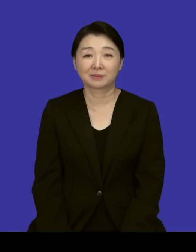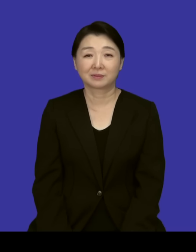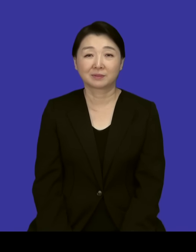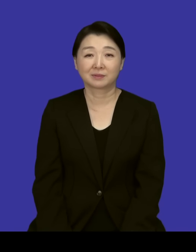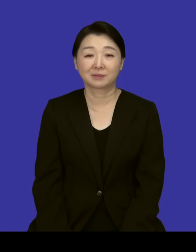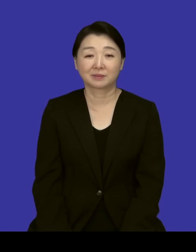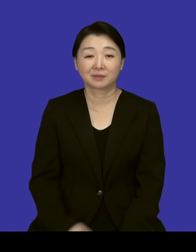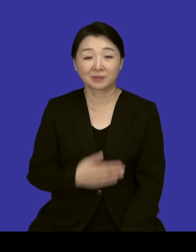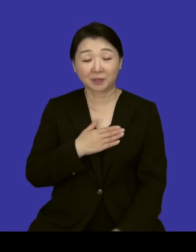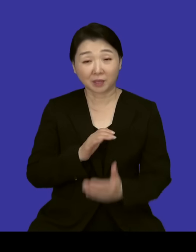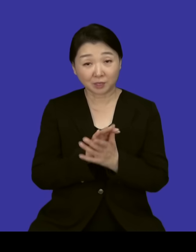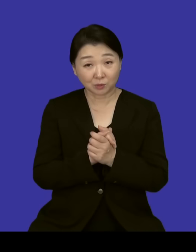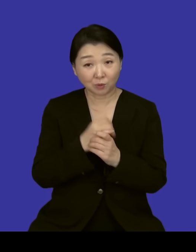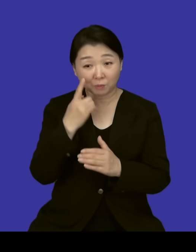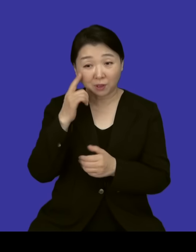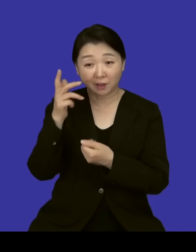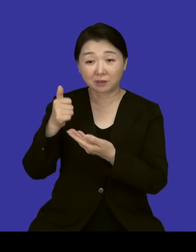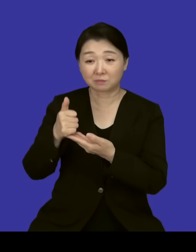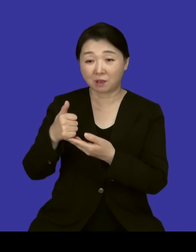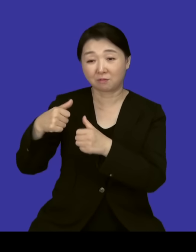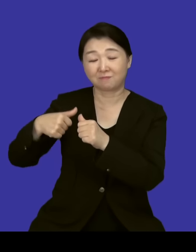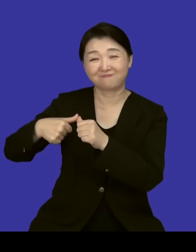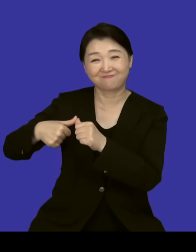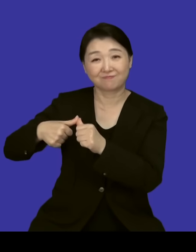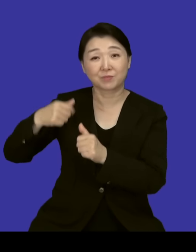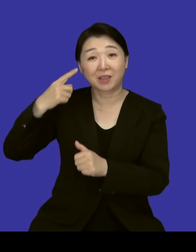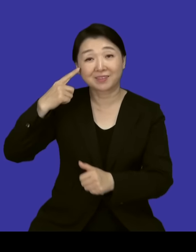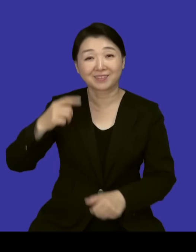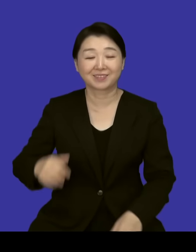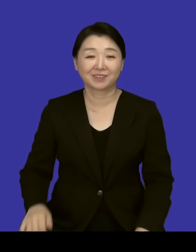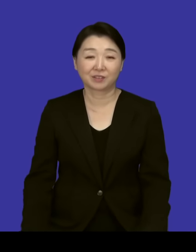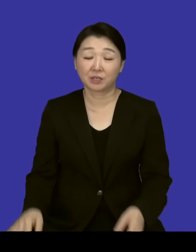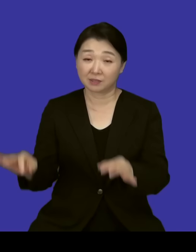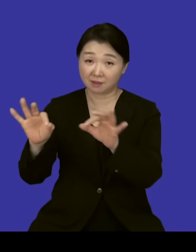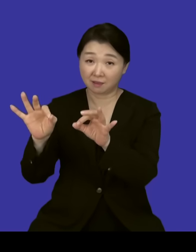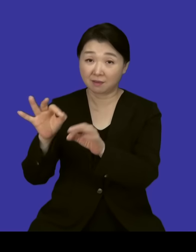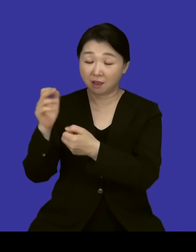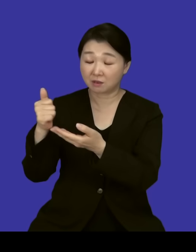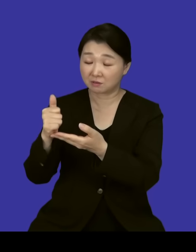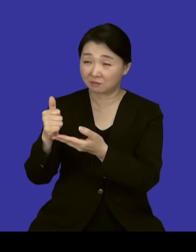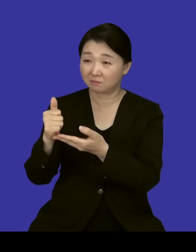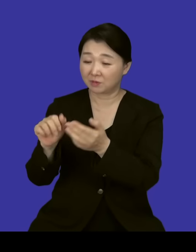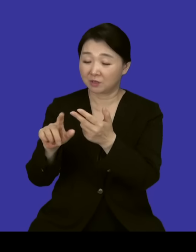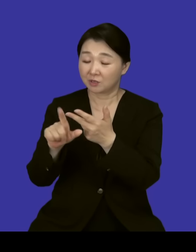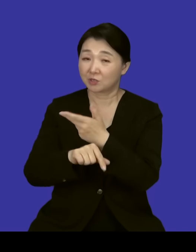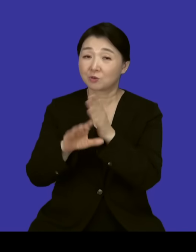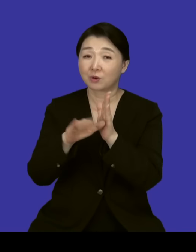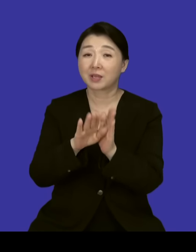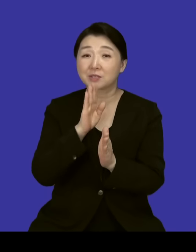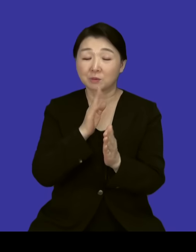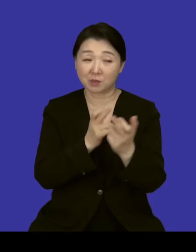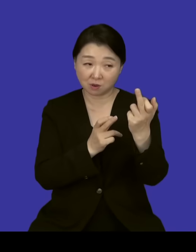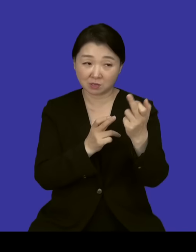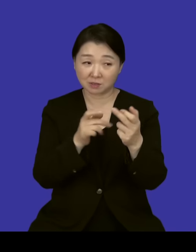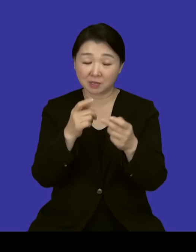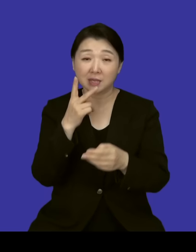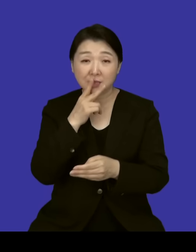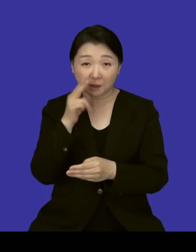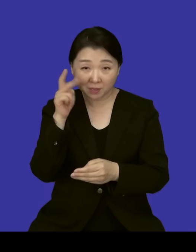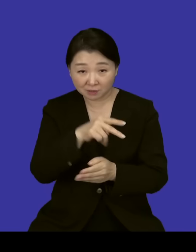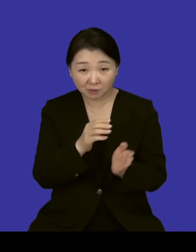제가 기도하면서 하나님하고 내기를 했어요. 오. 하나님, 그러면 7월 달에 정말 그 형님이 담배를 끊게